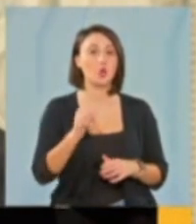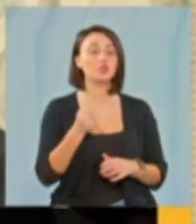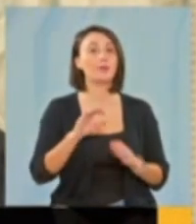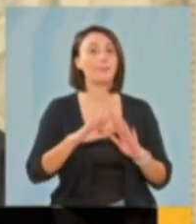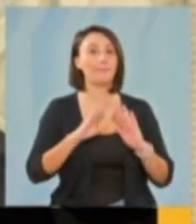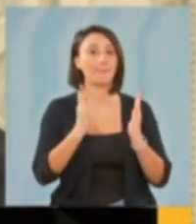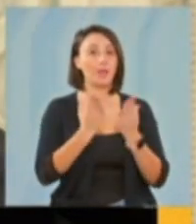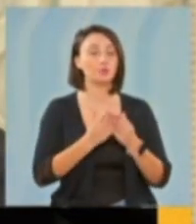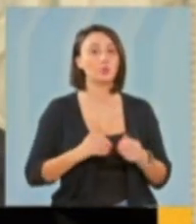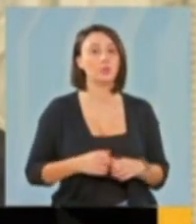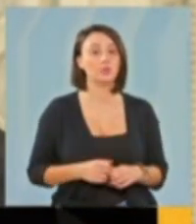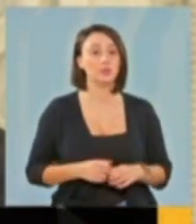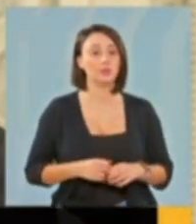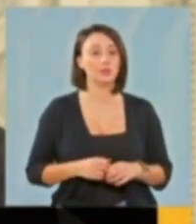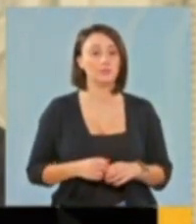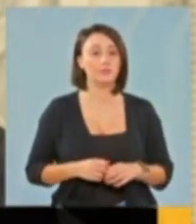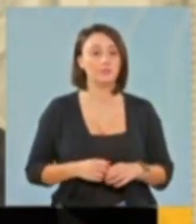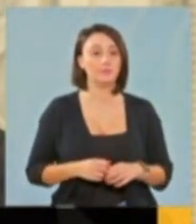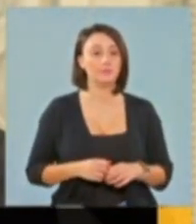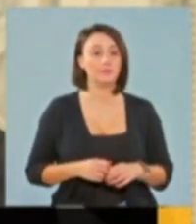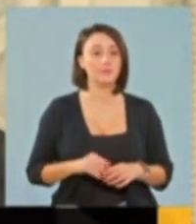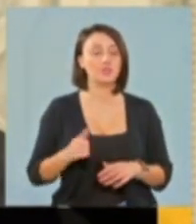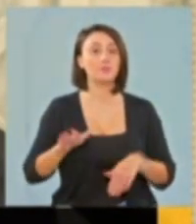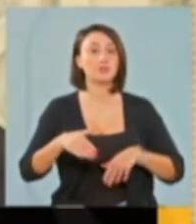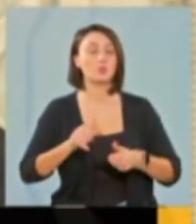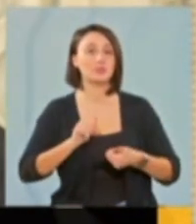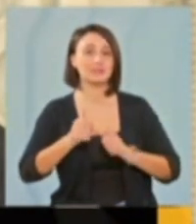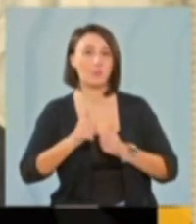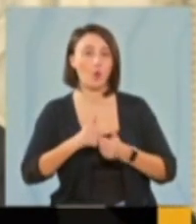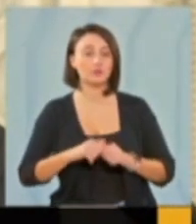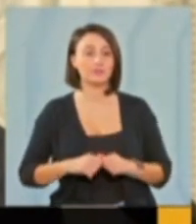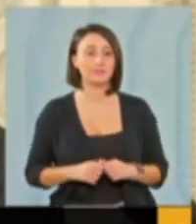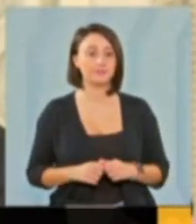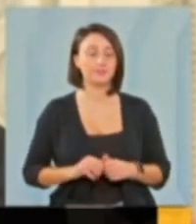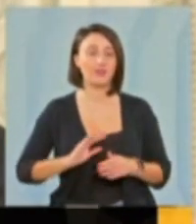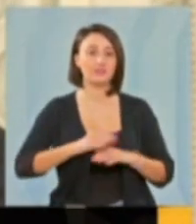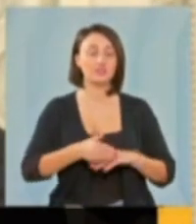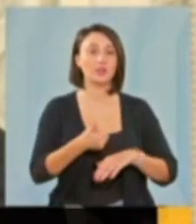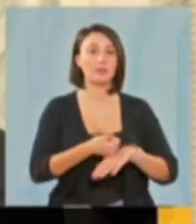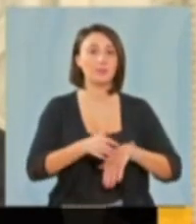și domnul noua si la Ministerul Sportului vicepremier subsemnatul